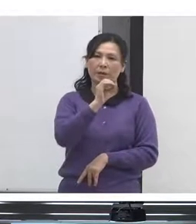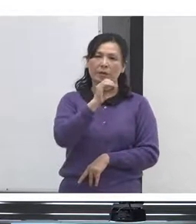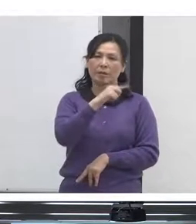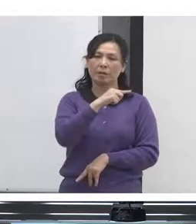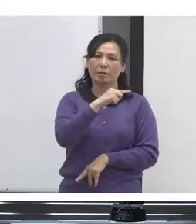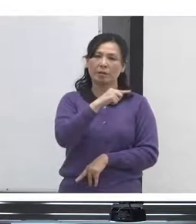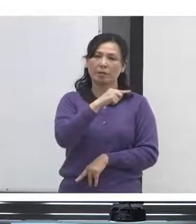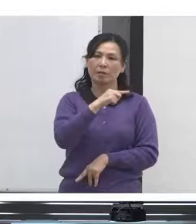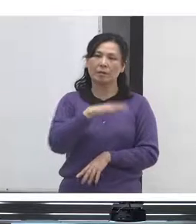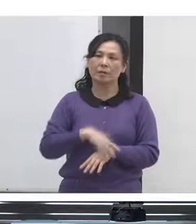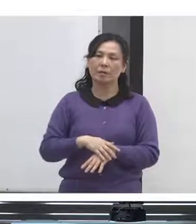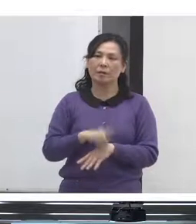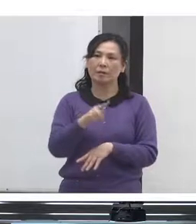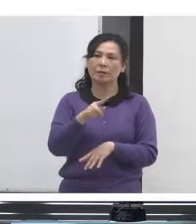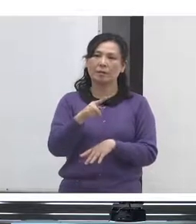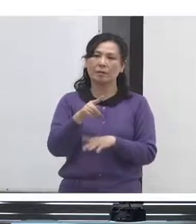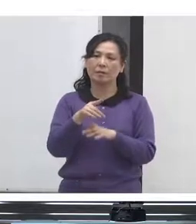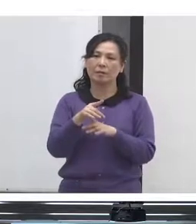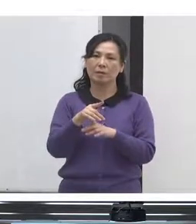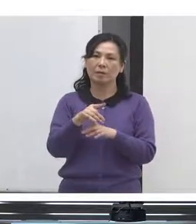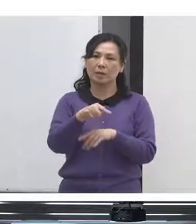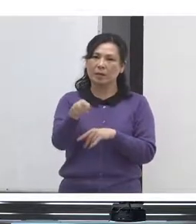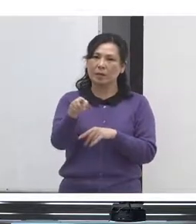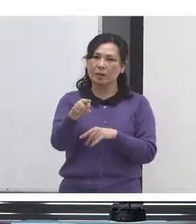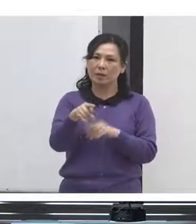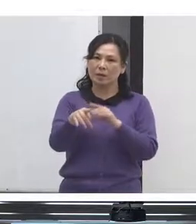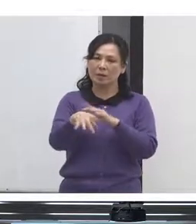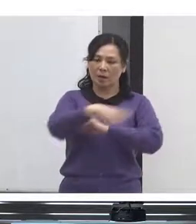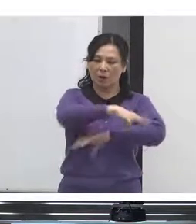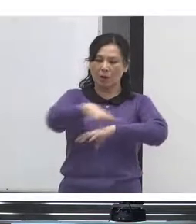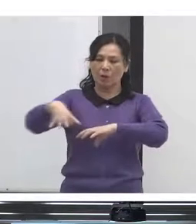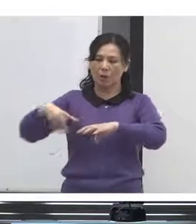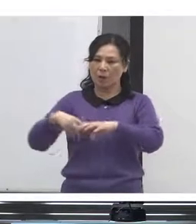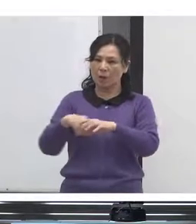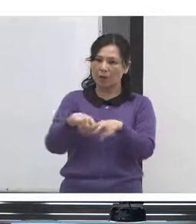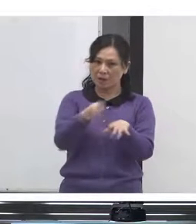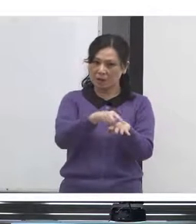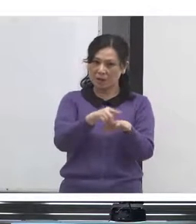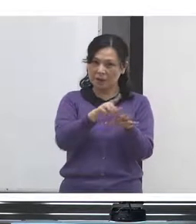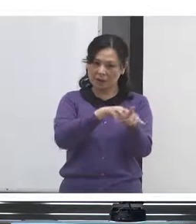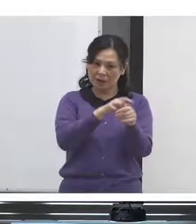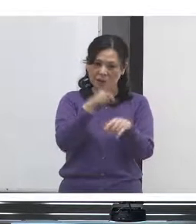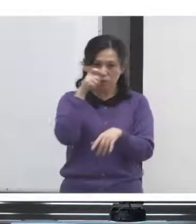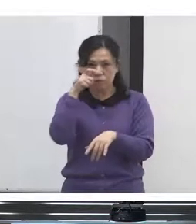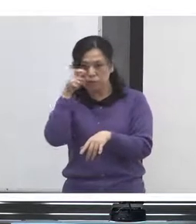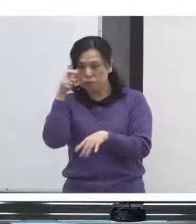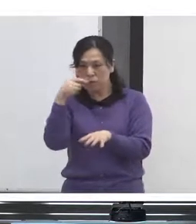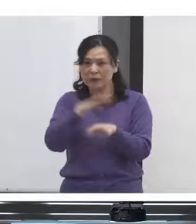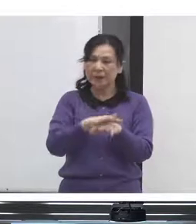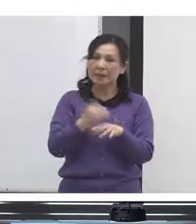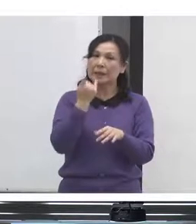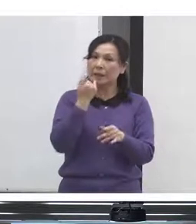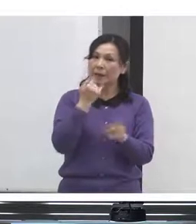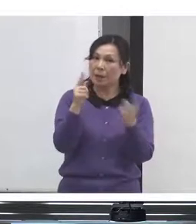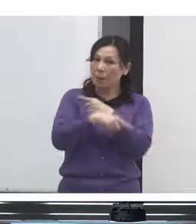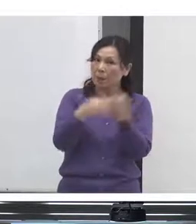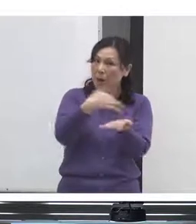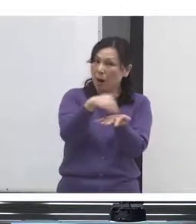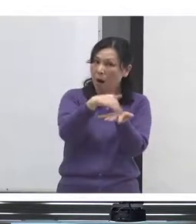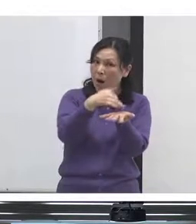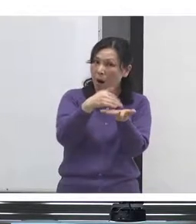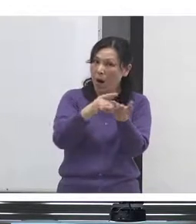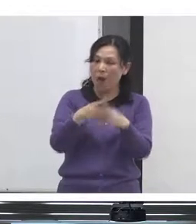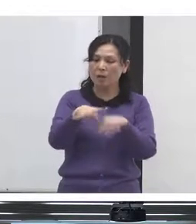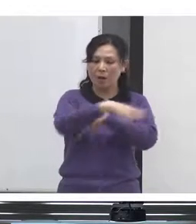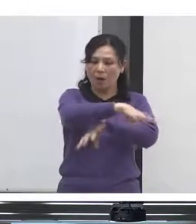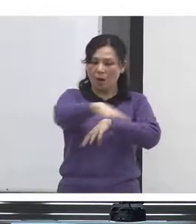这个library 去做一些空间的指标的分析。那它的话就是可以算出说到底是我们在空间